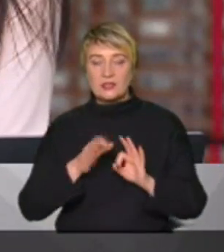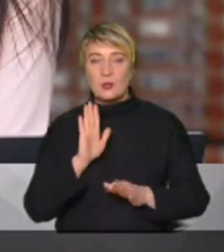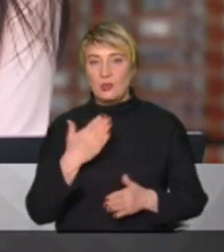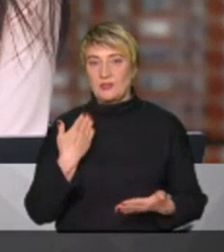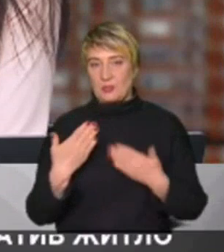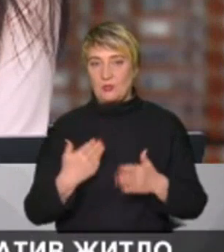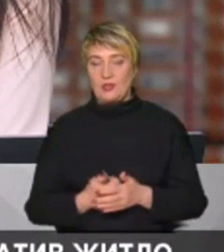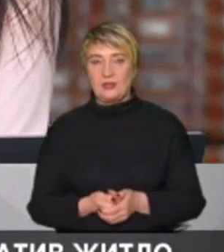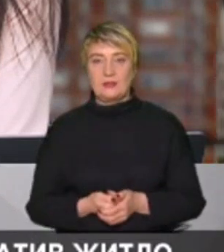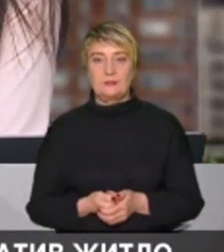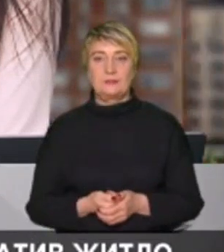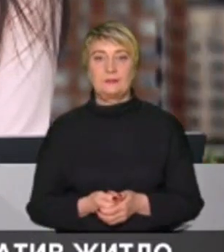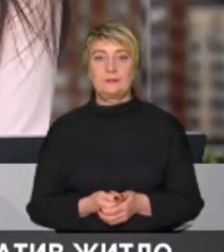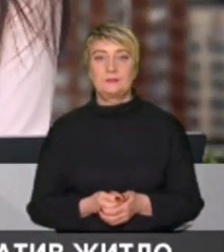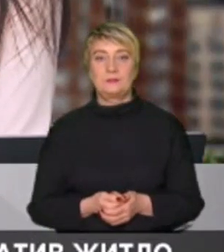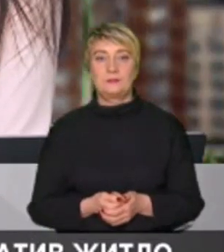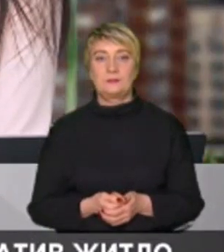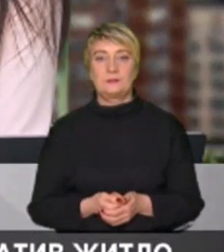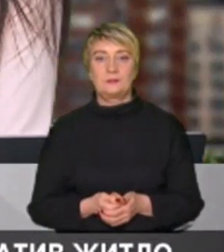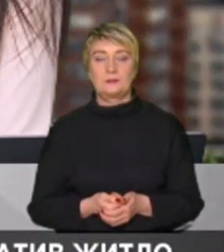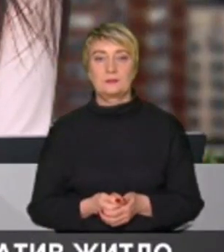тобі слово.